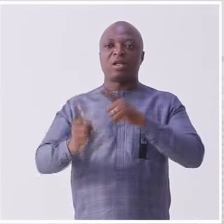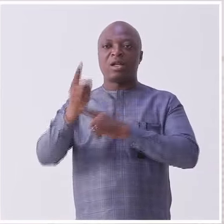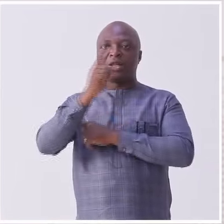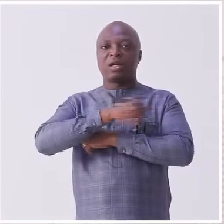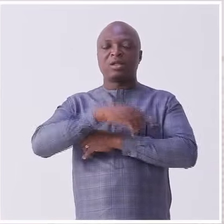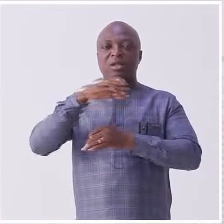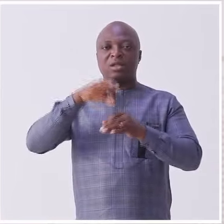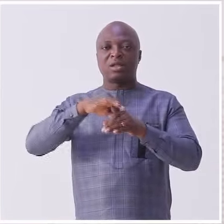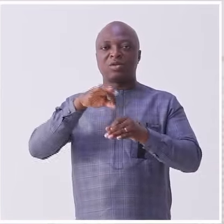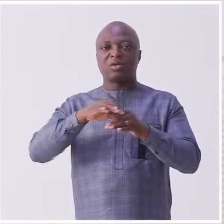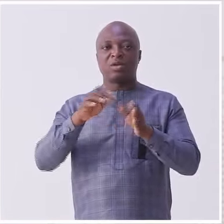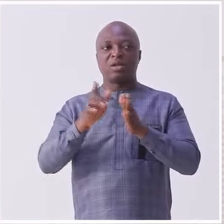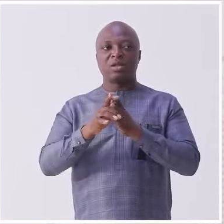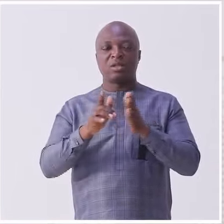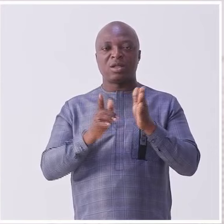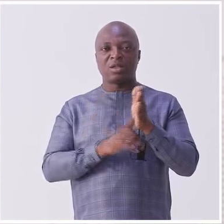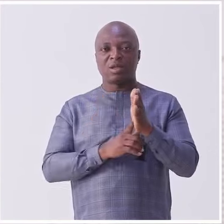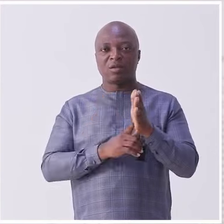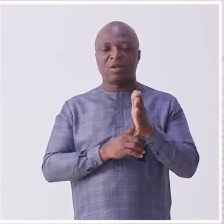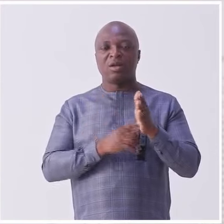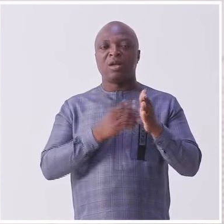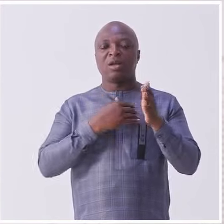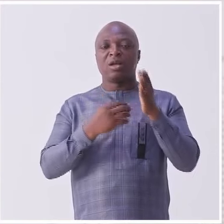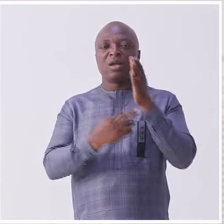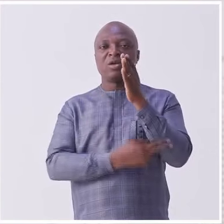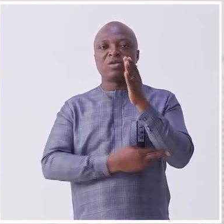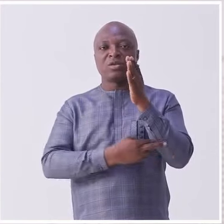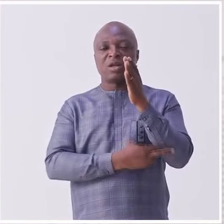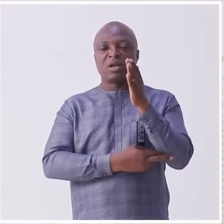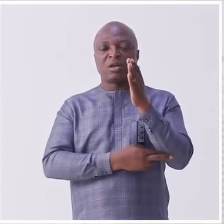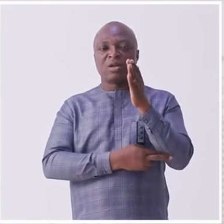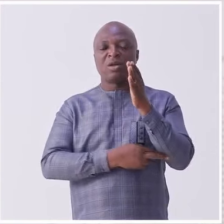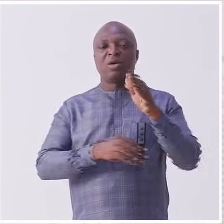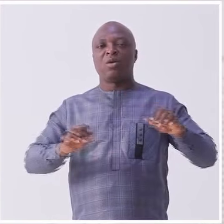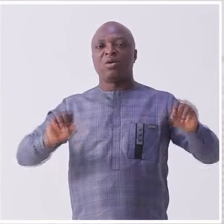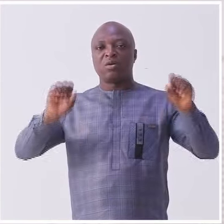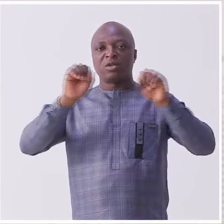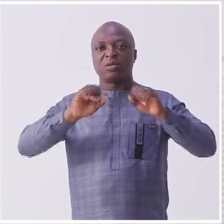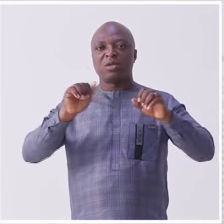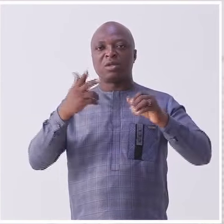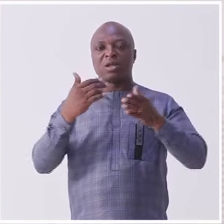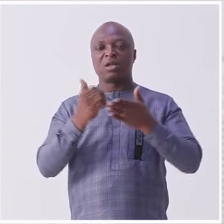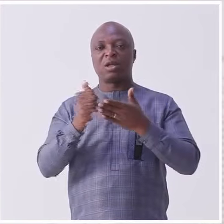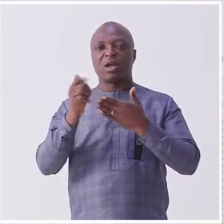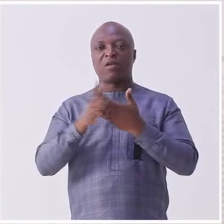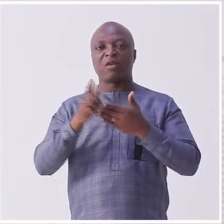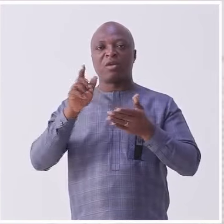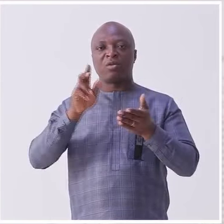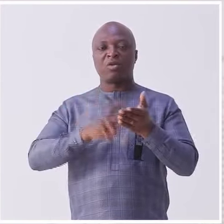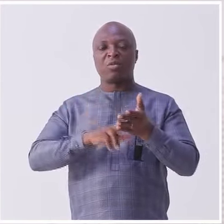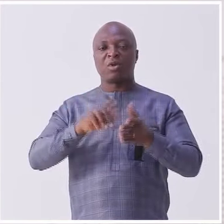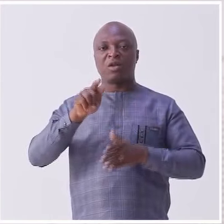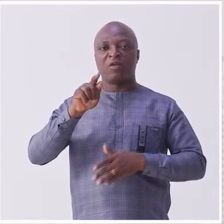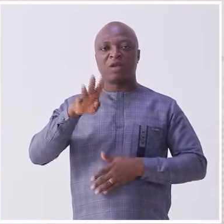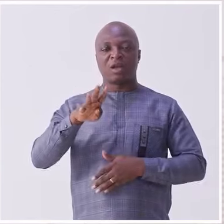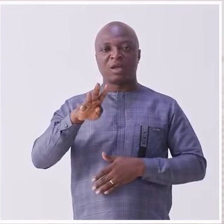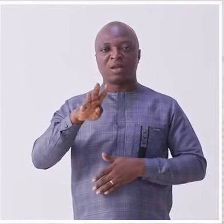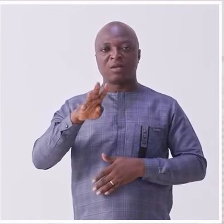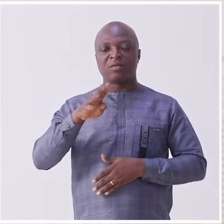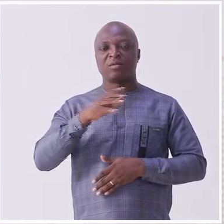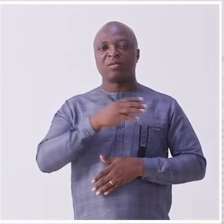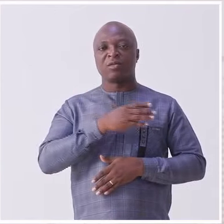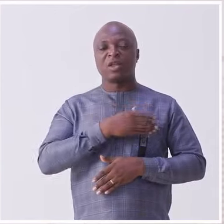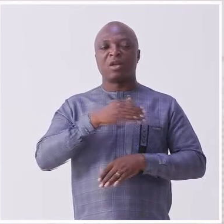des élections législatives et régionales au samedi 13 avril 2024